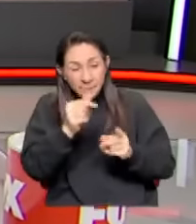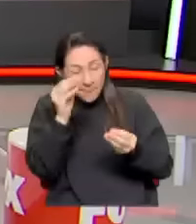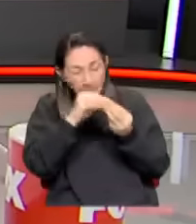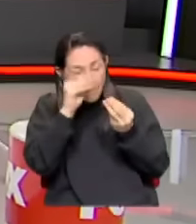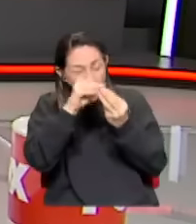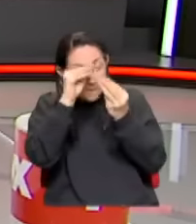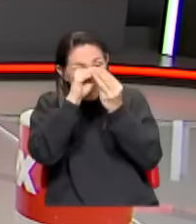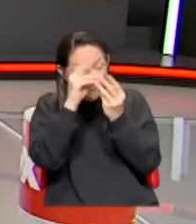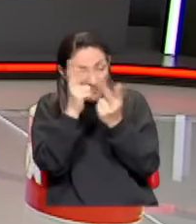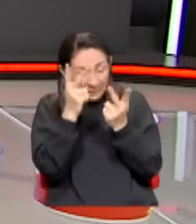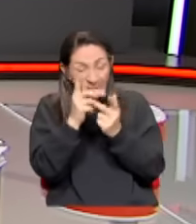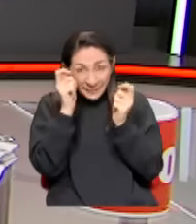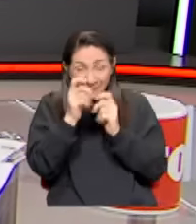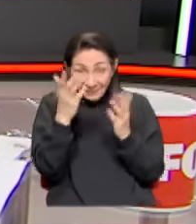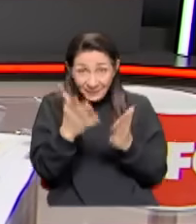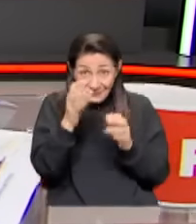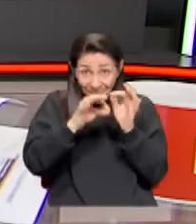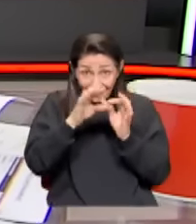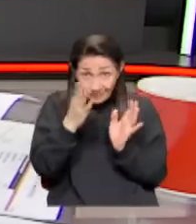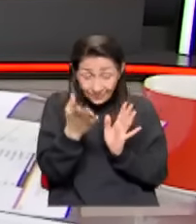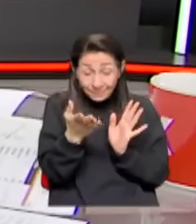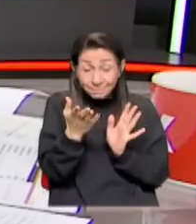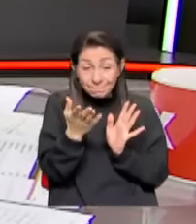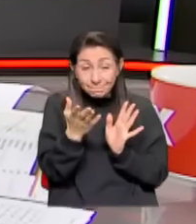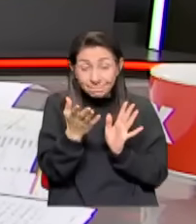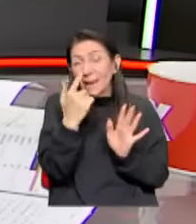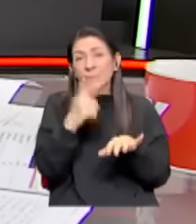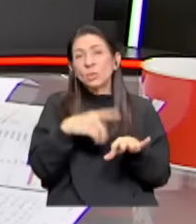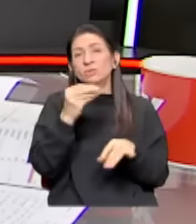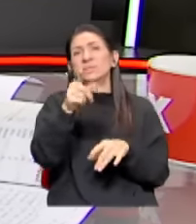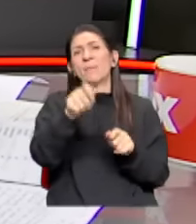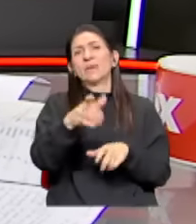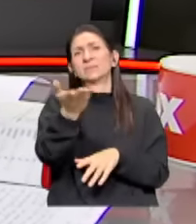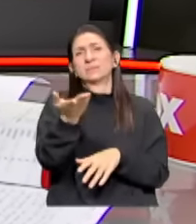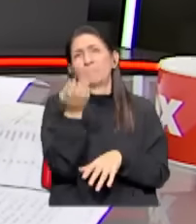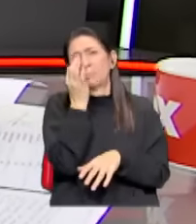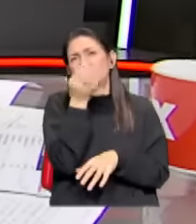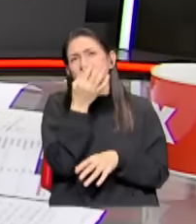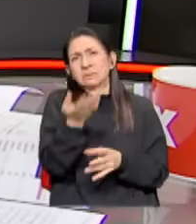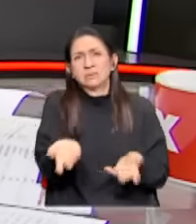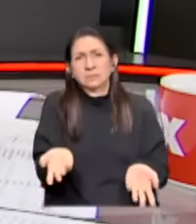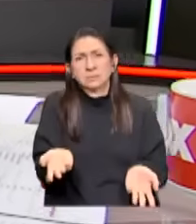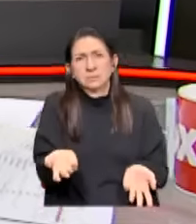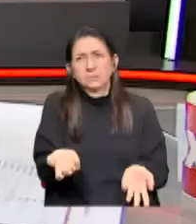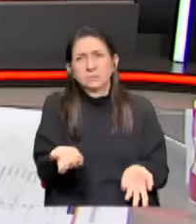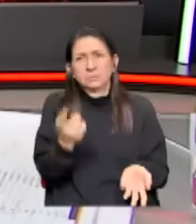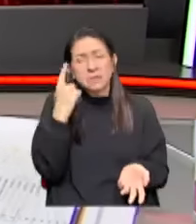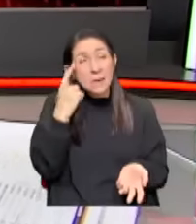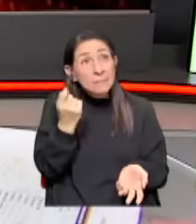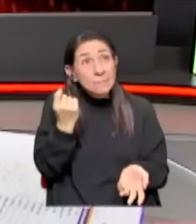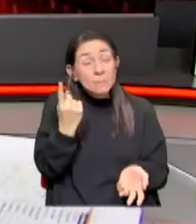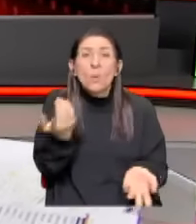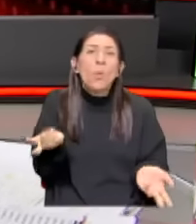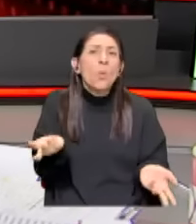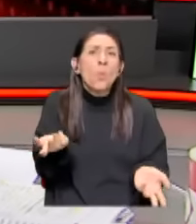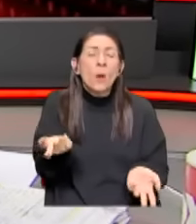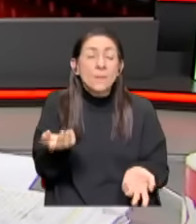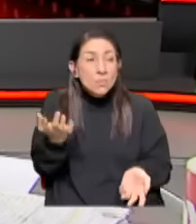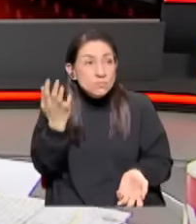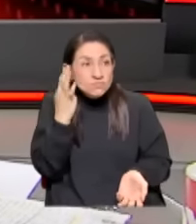artışla yönetilecekse ekonomi, emin olun hepiniz yönetirsiniz. Bu basit çünkü. Bir yaratıcılık gerektirmiyor, bir